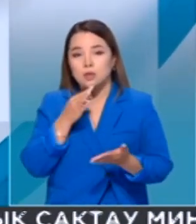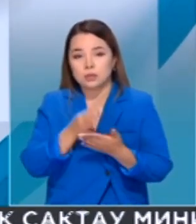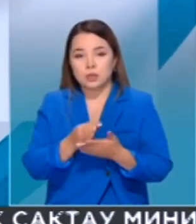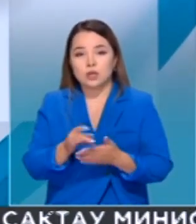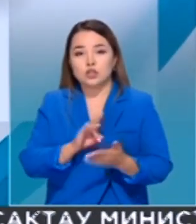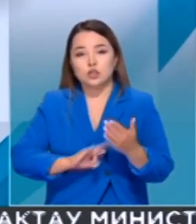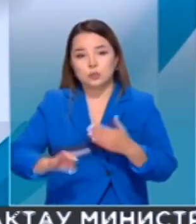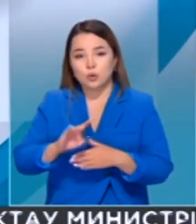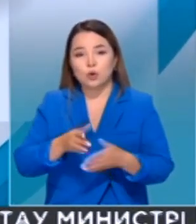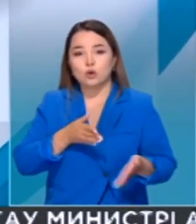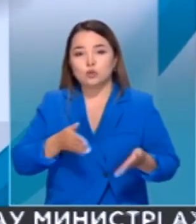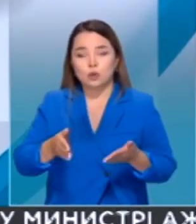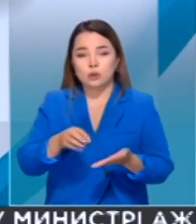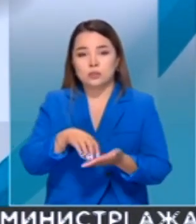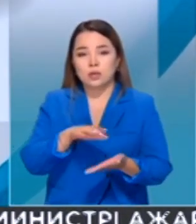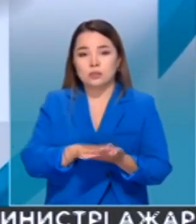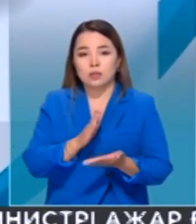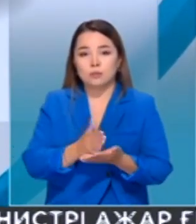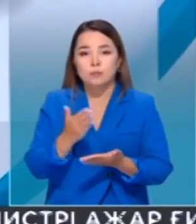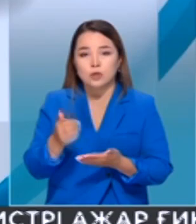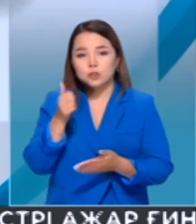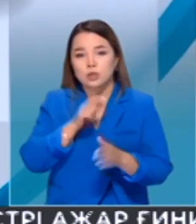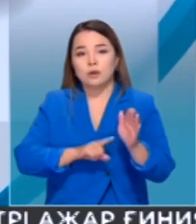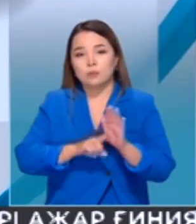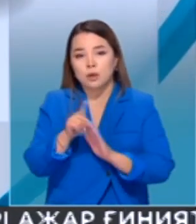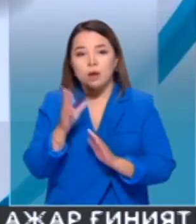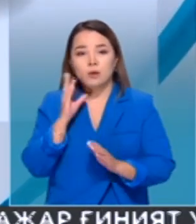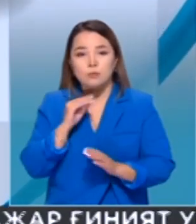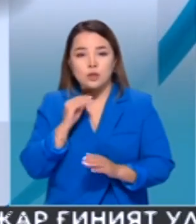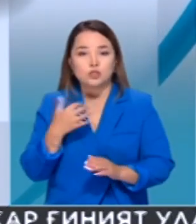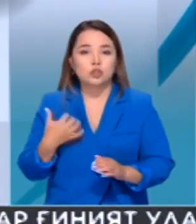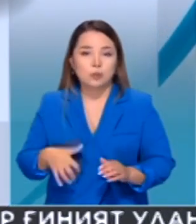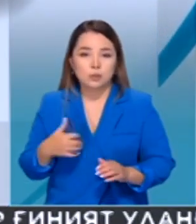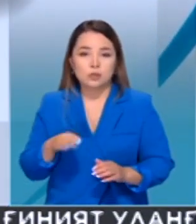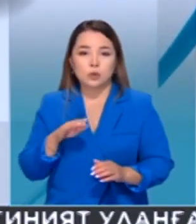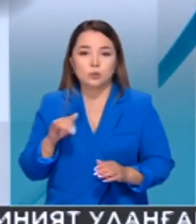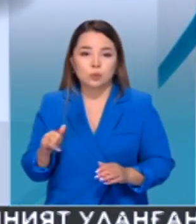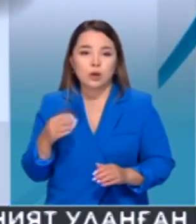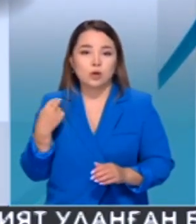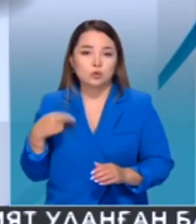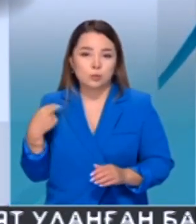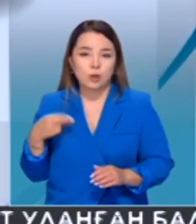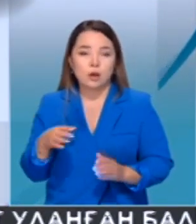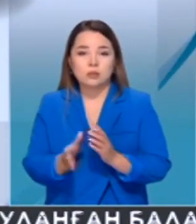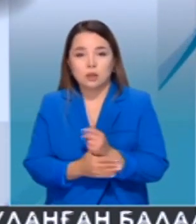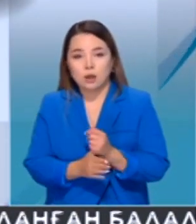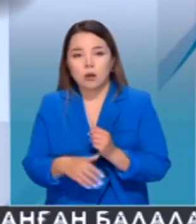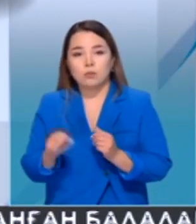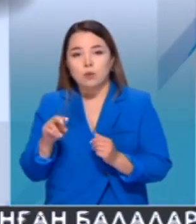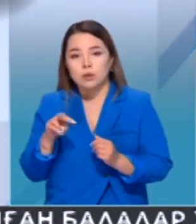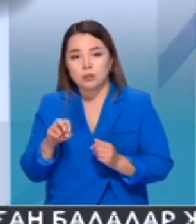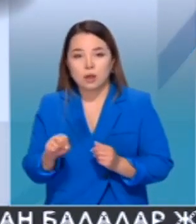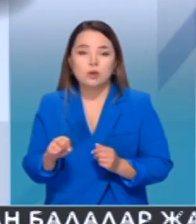көбі республикалық жолдарда тіркелген. Жыл басынан мұндай жағдайлар Алматы, Жамбыл, Жетісу, Ақтөбе,